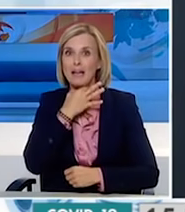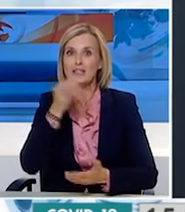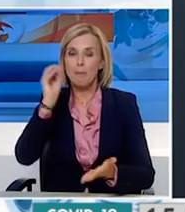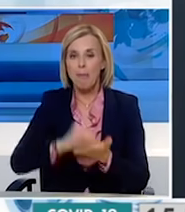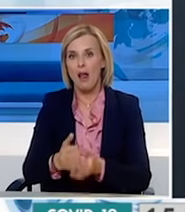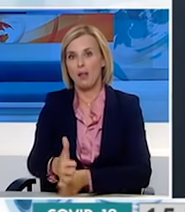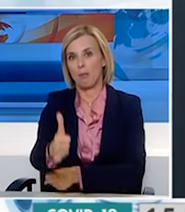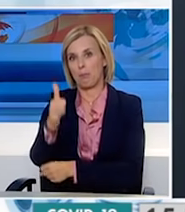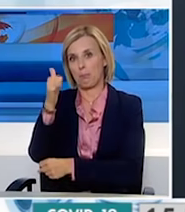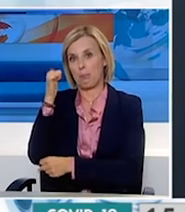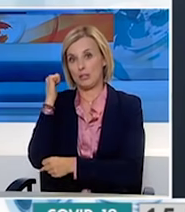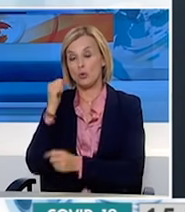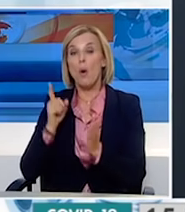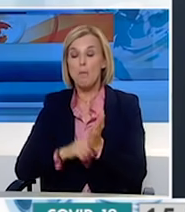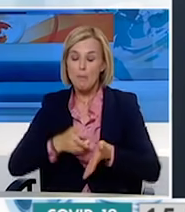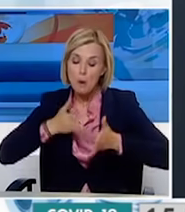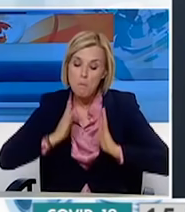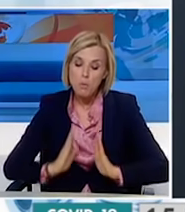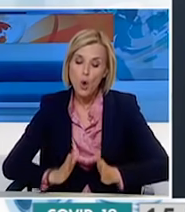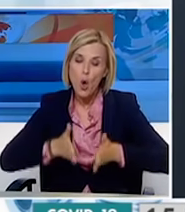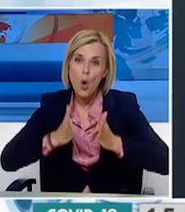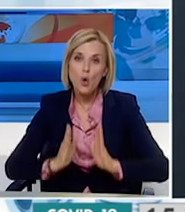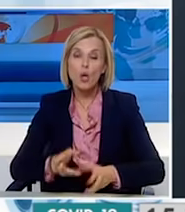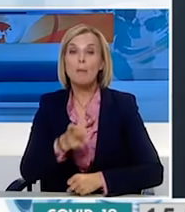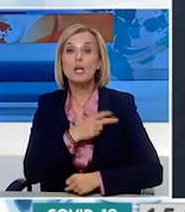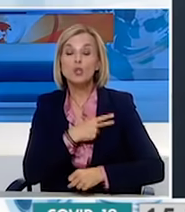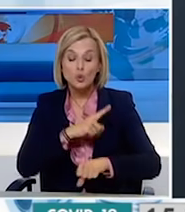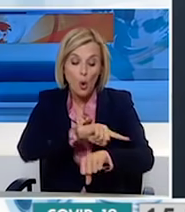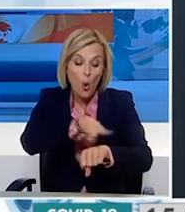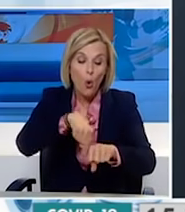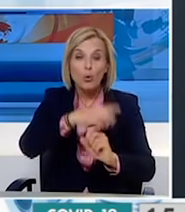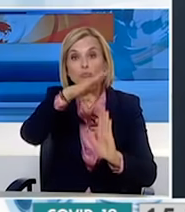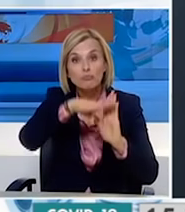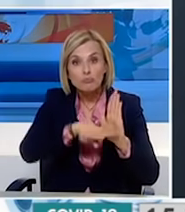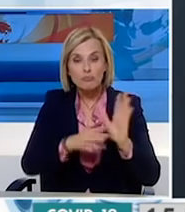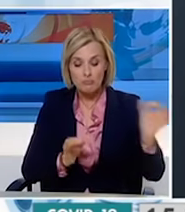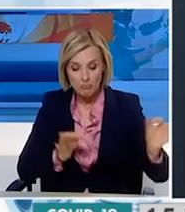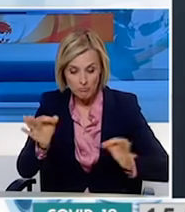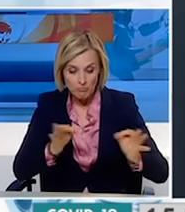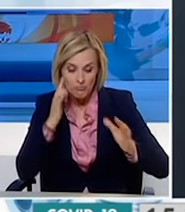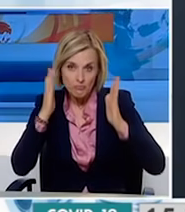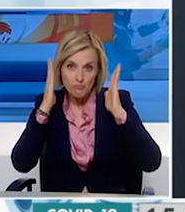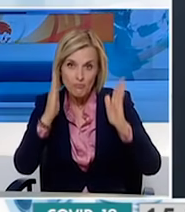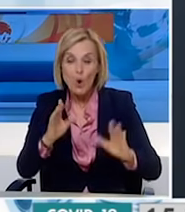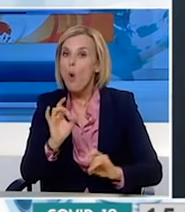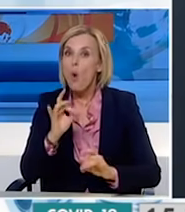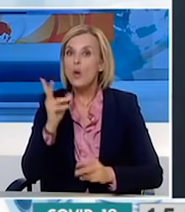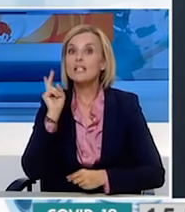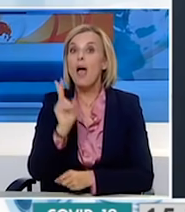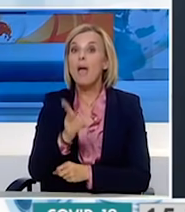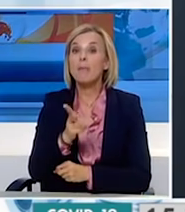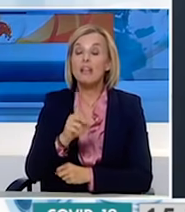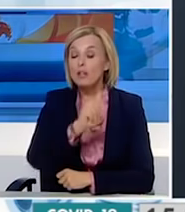προς τα πίσω. Να προχωρήσουμε στη σταδιακή άρση των μέτρων σύμφωνα με το χρονοδιάγραμμα που έχουμε ήδη καταρτήσει και χωρίς να θέσουμε σε